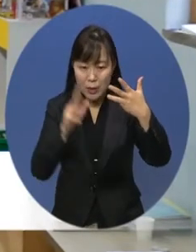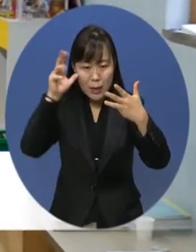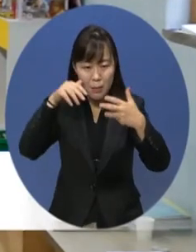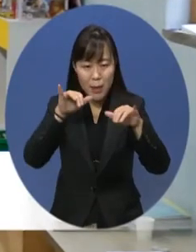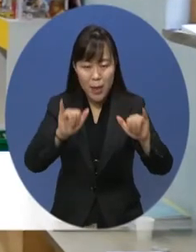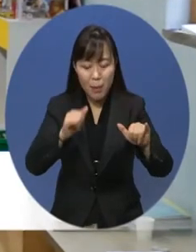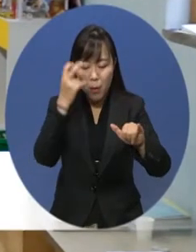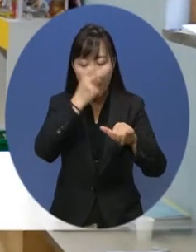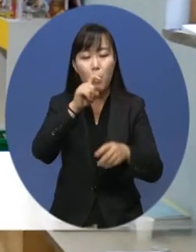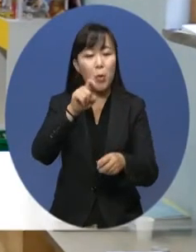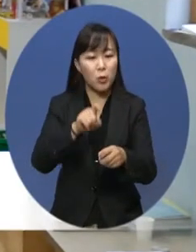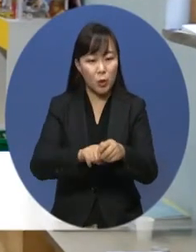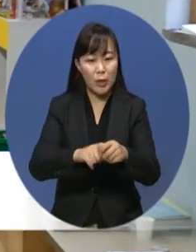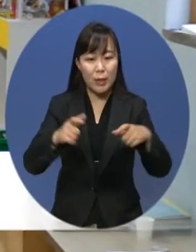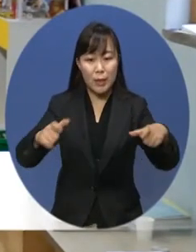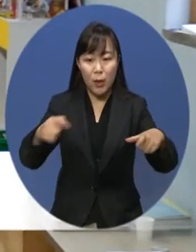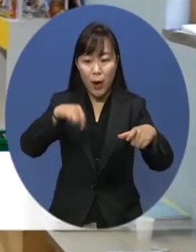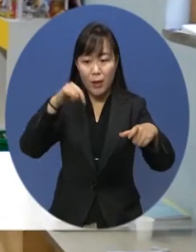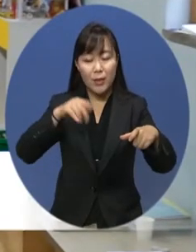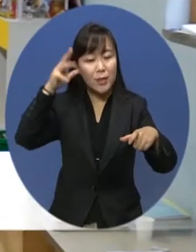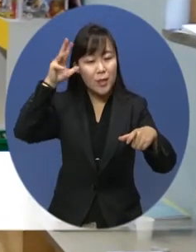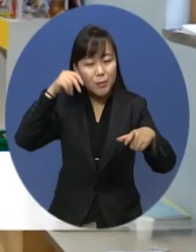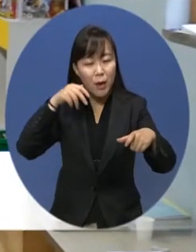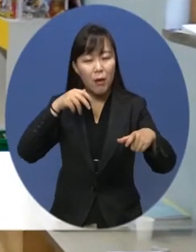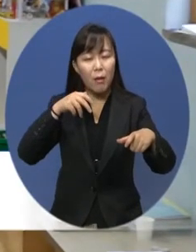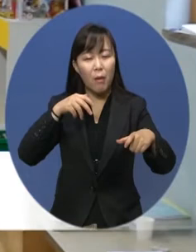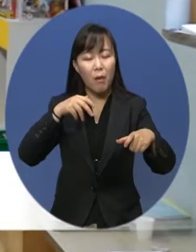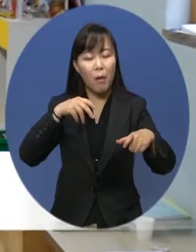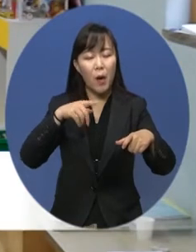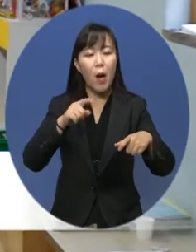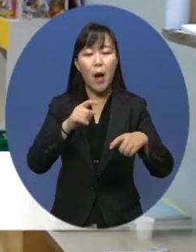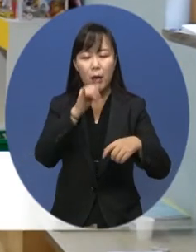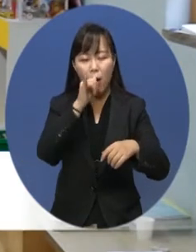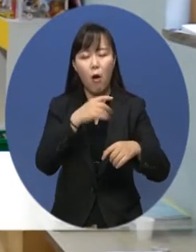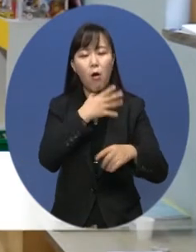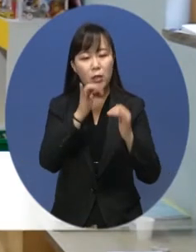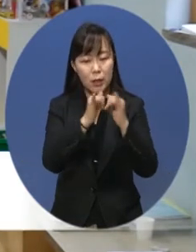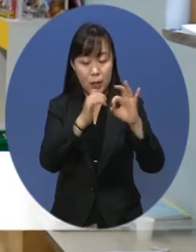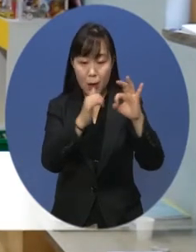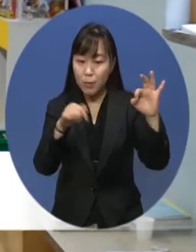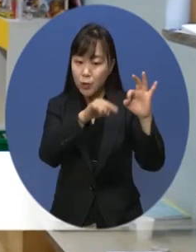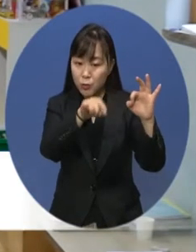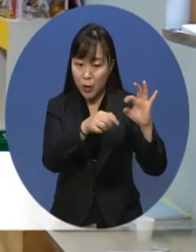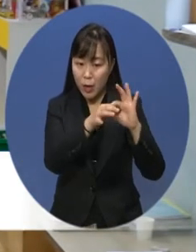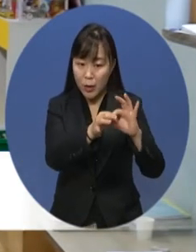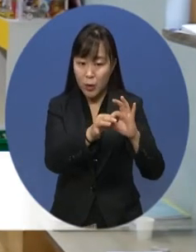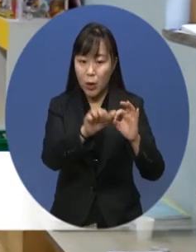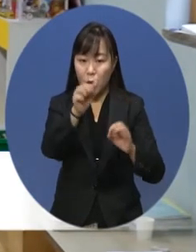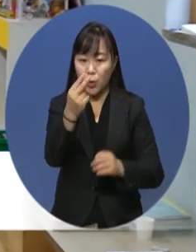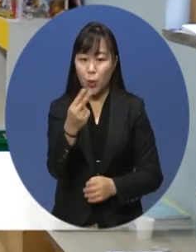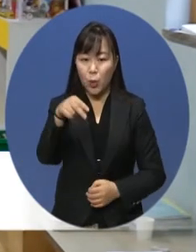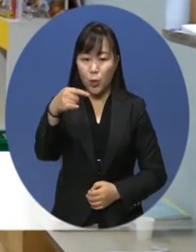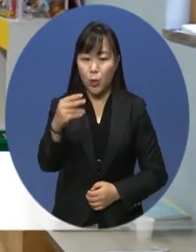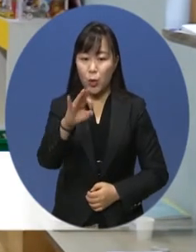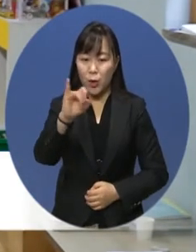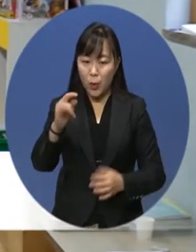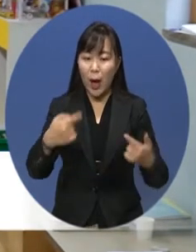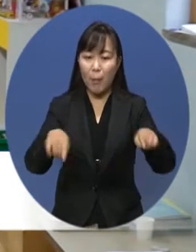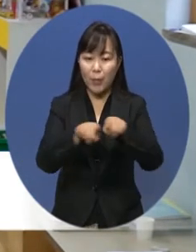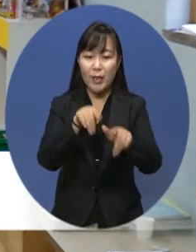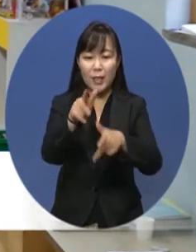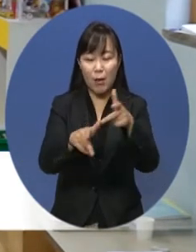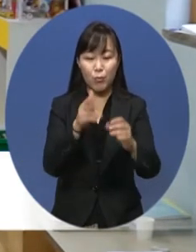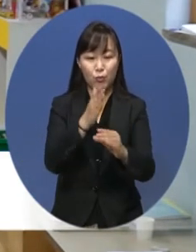관리를 목적으로 지역 내 치매가 조금 취약하신 어르신들 10분을 대상으로 효도리와 함께 사업을 진행하고